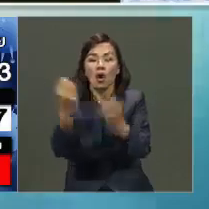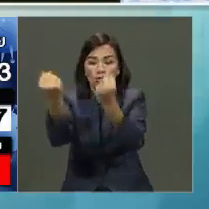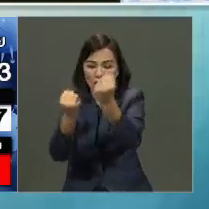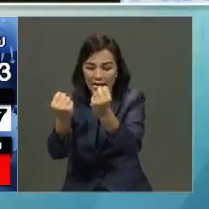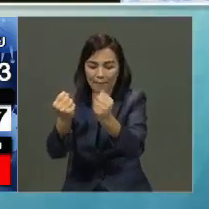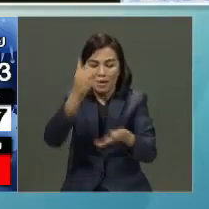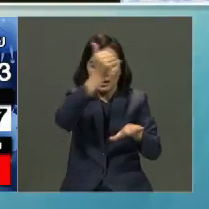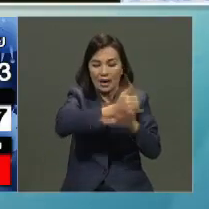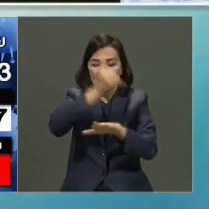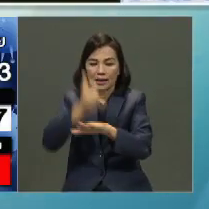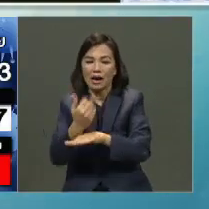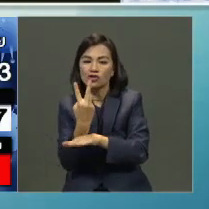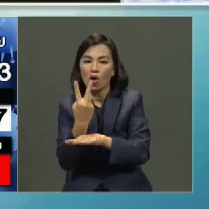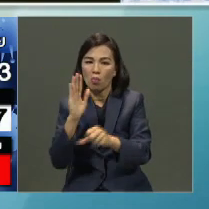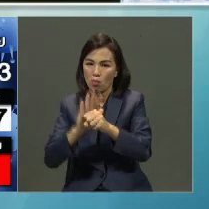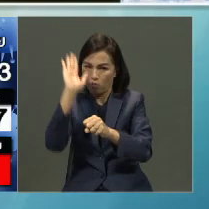ตี 03:00